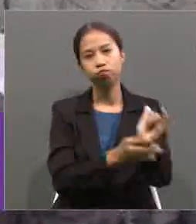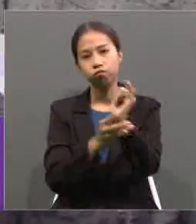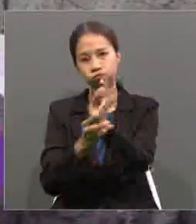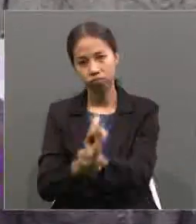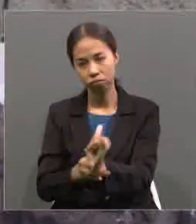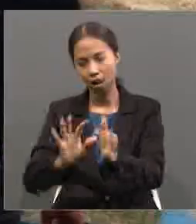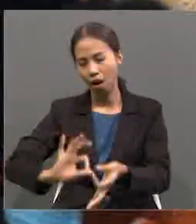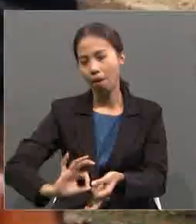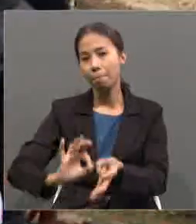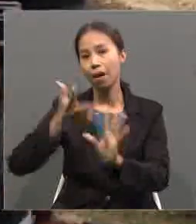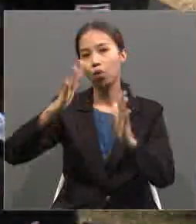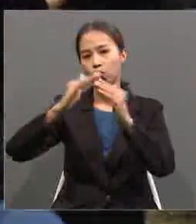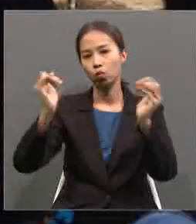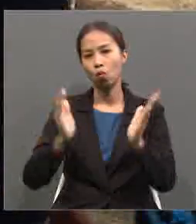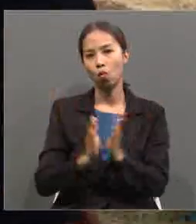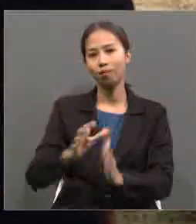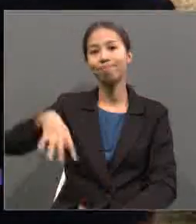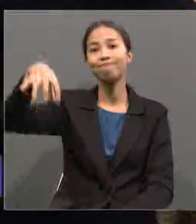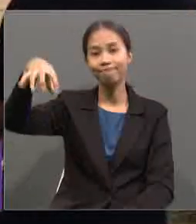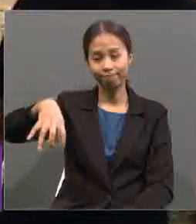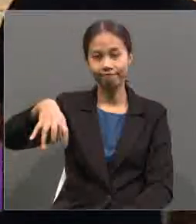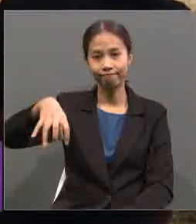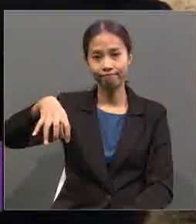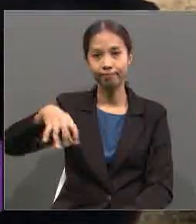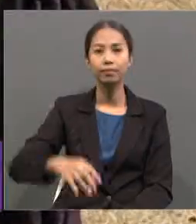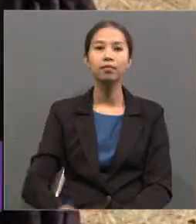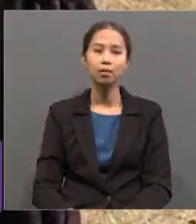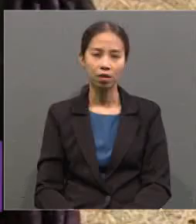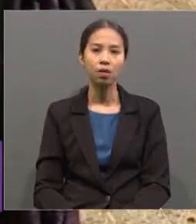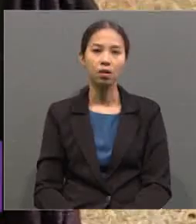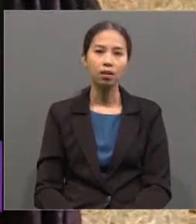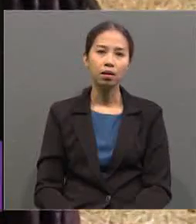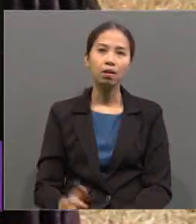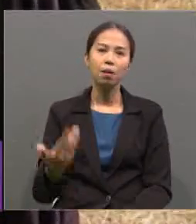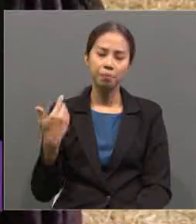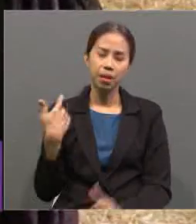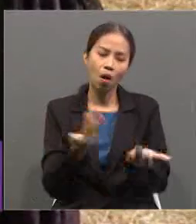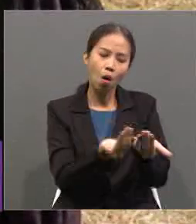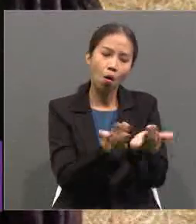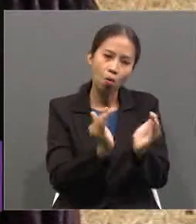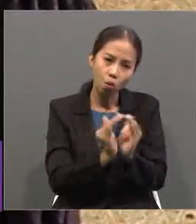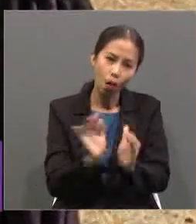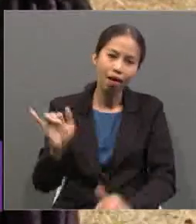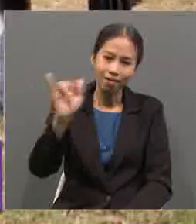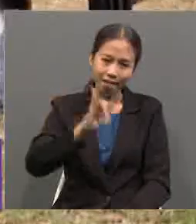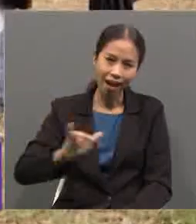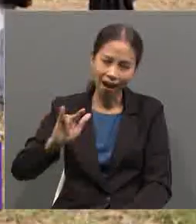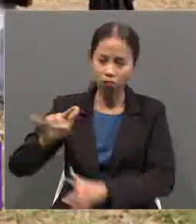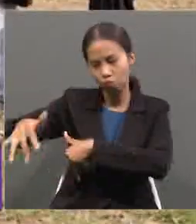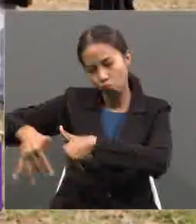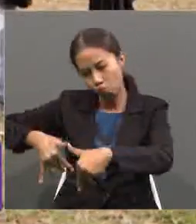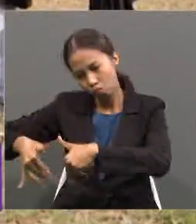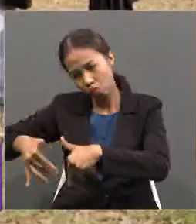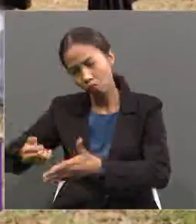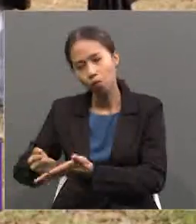ตกอภายในวัดหัวหินประเสริฐธรรมบ้านโคกสูงตำบลโนนธาตุมีครอบครัวแล้วก็ญาติรวมถึงชาวบ้านค่ะมารวบ